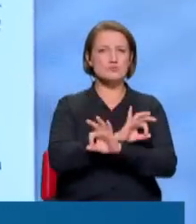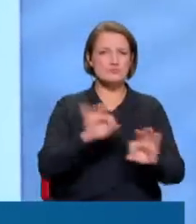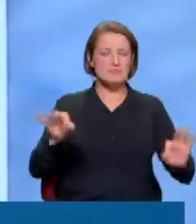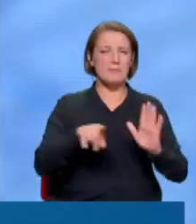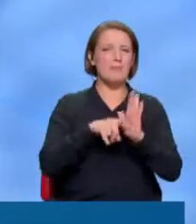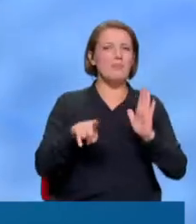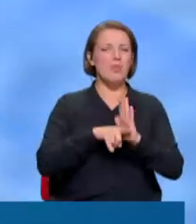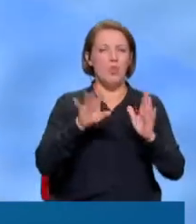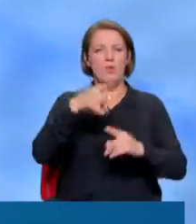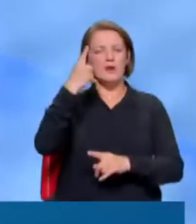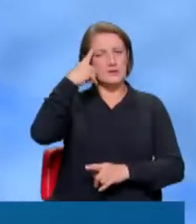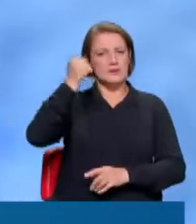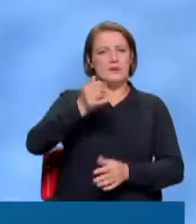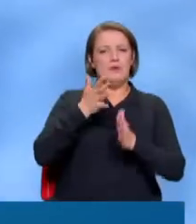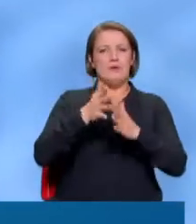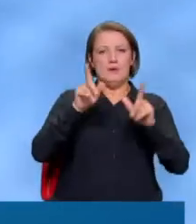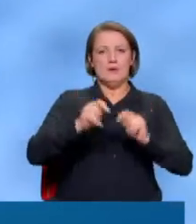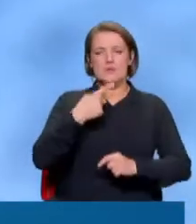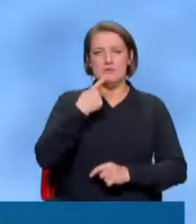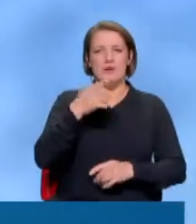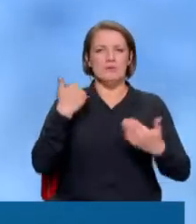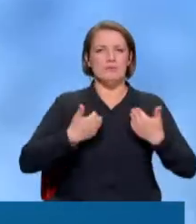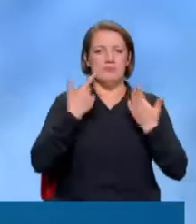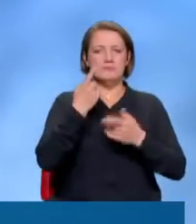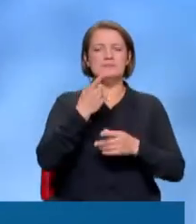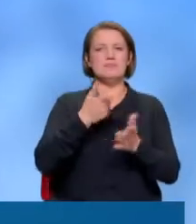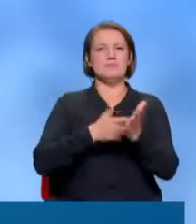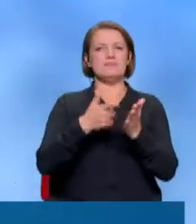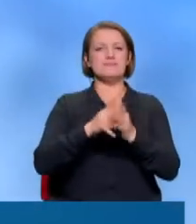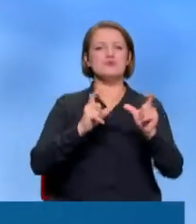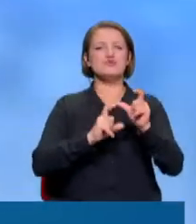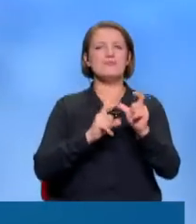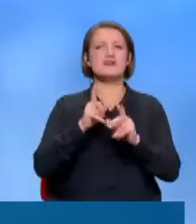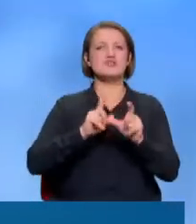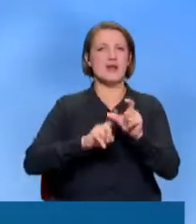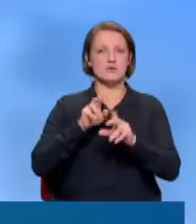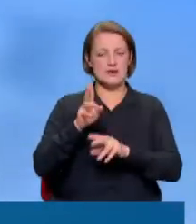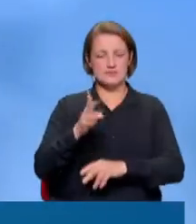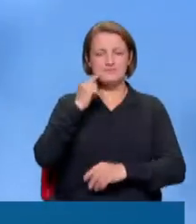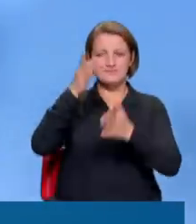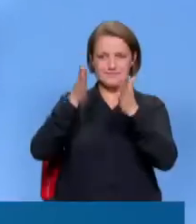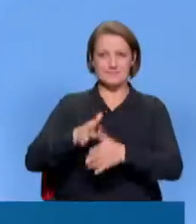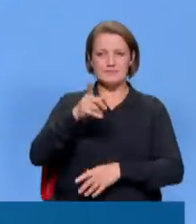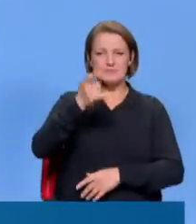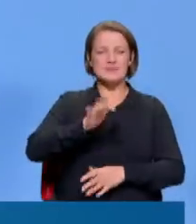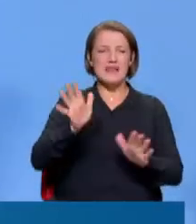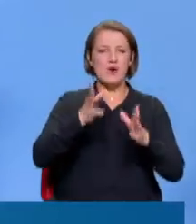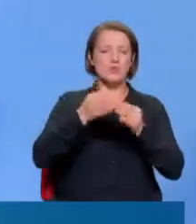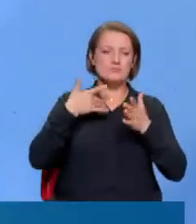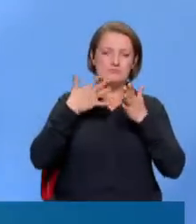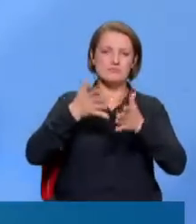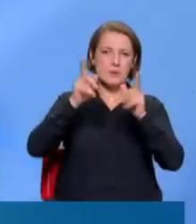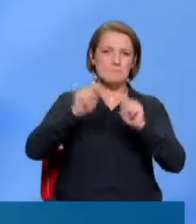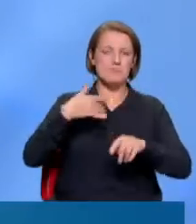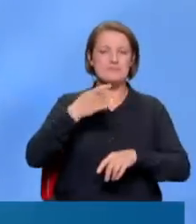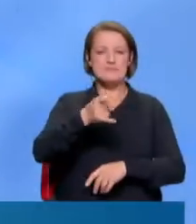rağmen inatla üretimi sürdürdüklerini belirten Yozgatlı bir çük Şartlar ne olursa olsun üreteceğiz bu bizim